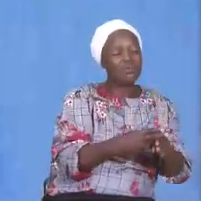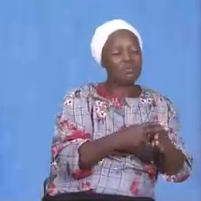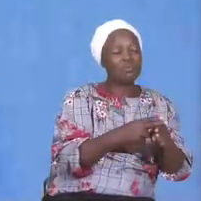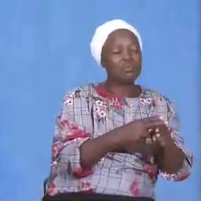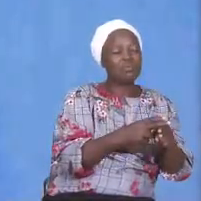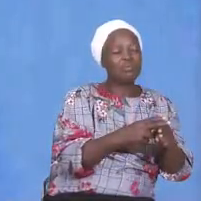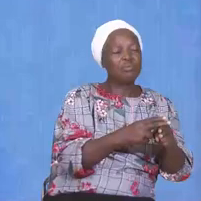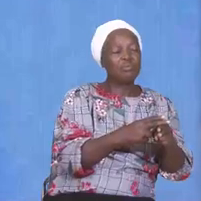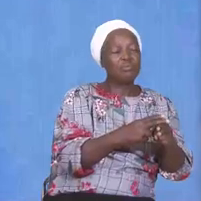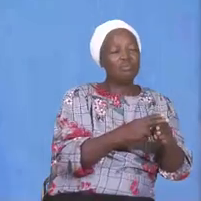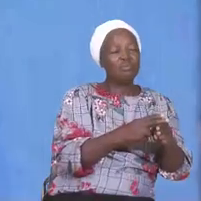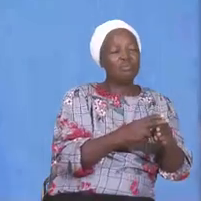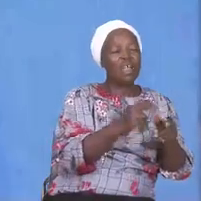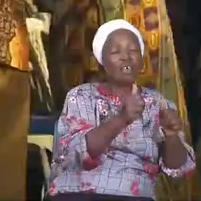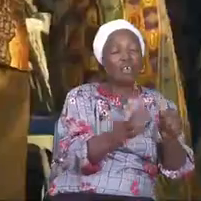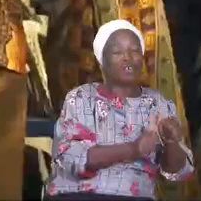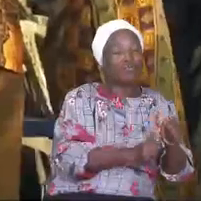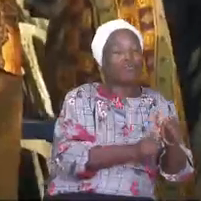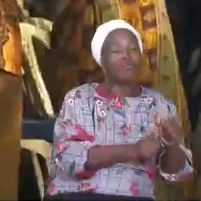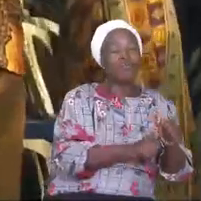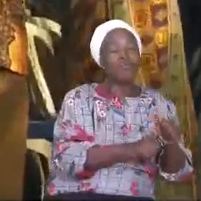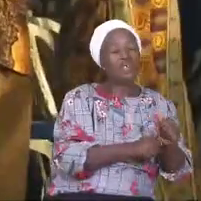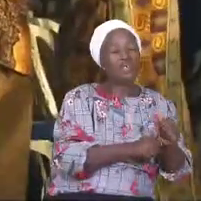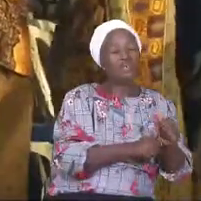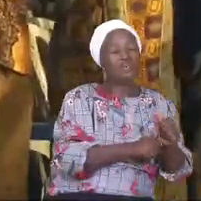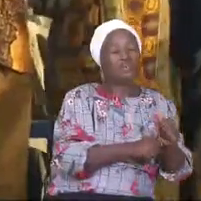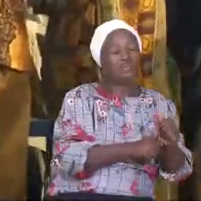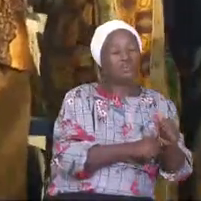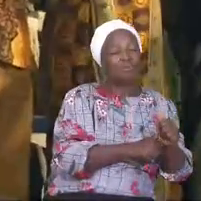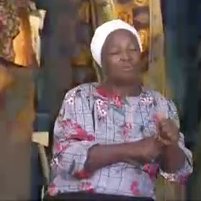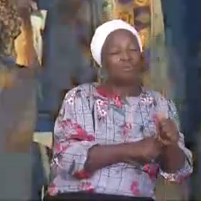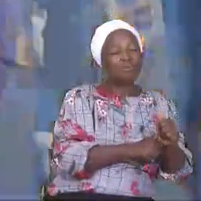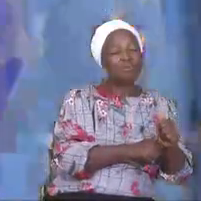tes merveilles dans chaque vie au nom de Jésus.